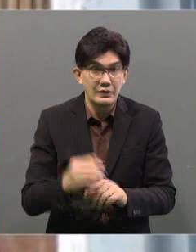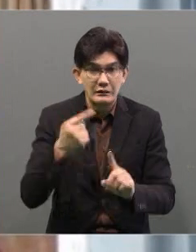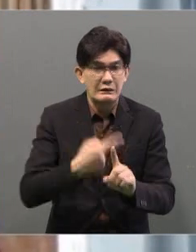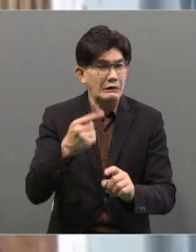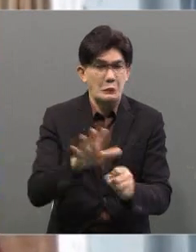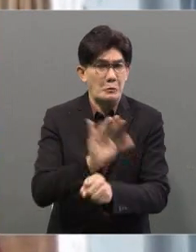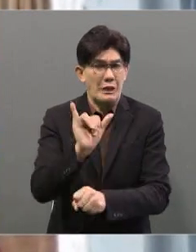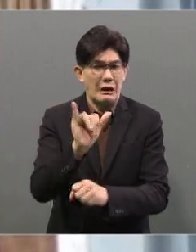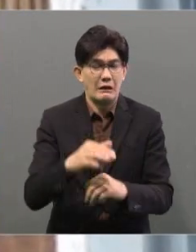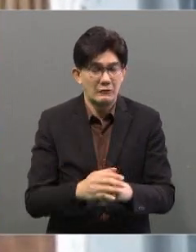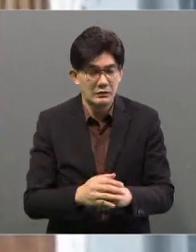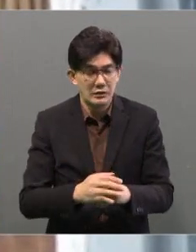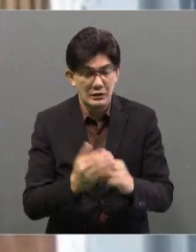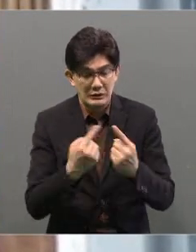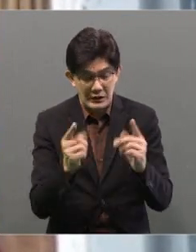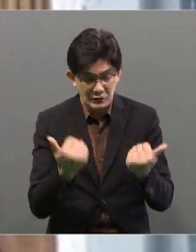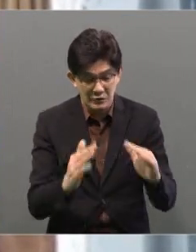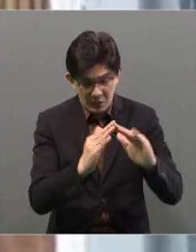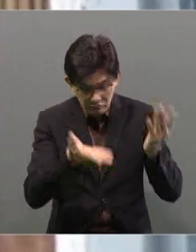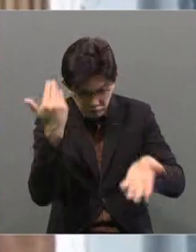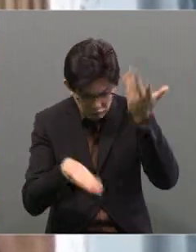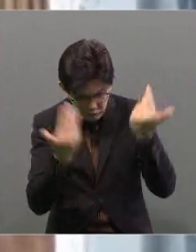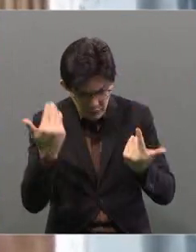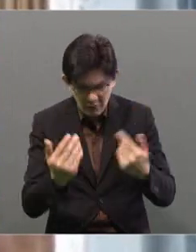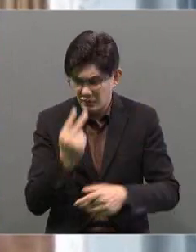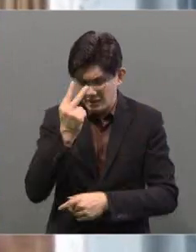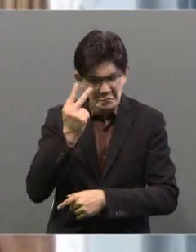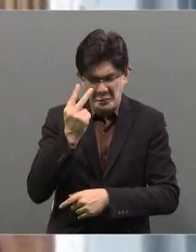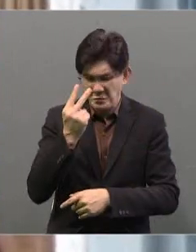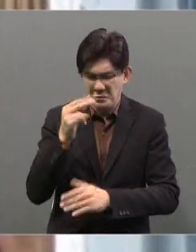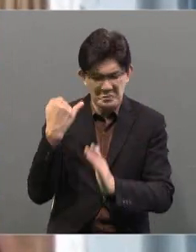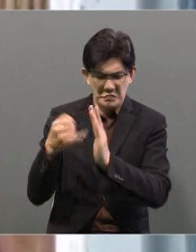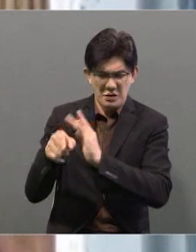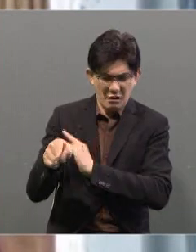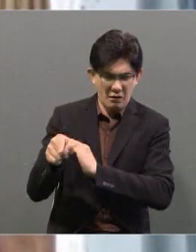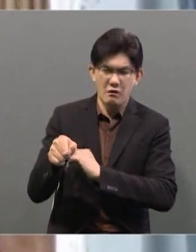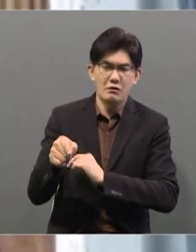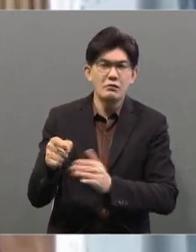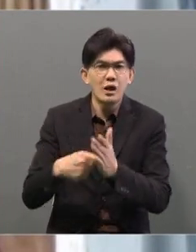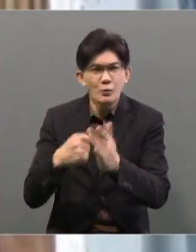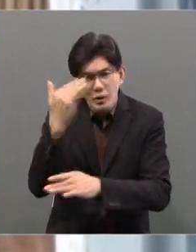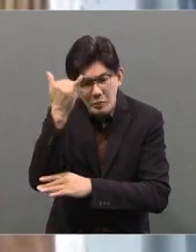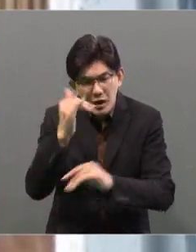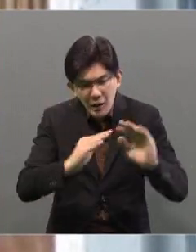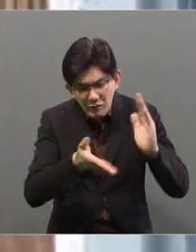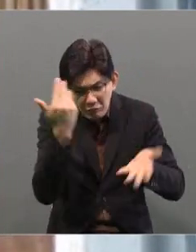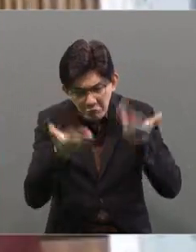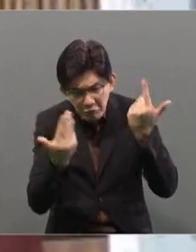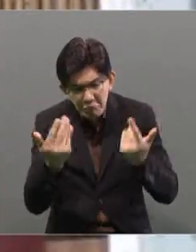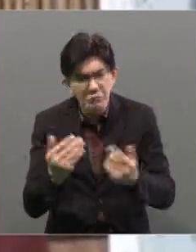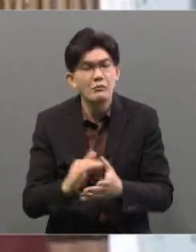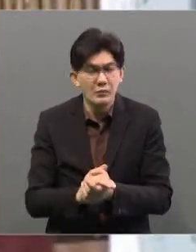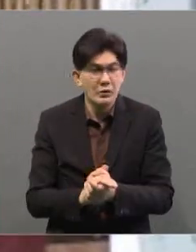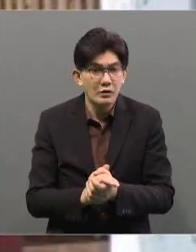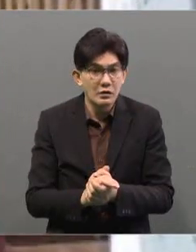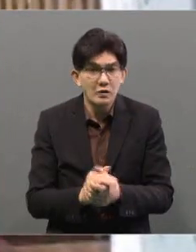ยแต่เขากลับจะมารื้อตอนเนี้ยซึ่งเราเห็นแล้วมันไม่ใช่ไงเขาทําด้วยเหตุอะไรทําไมถึงเร่งด่วนเหลือเกินทํายัง